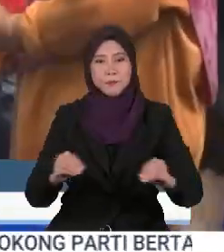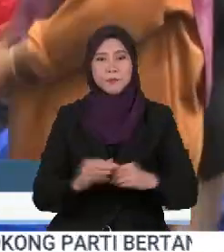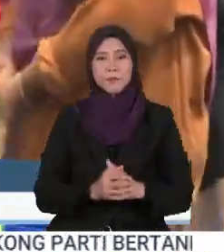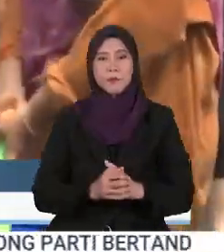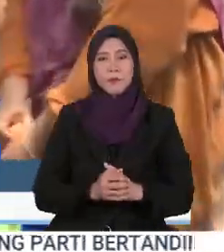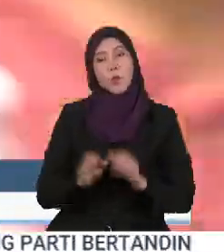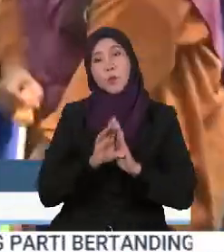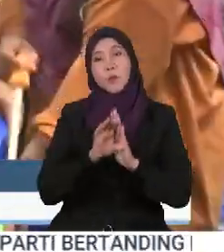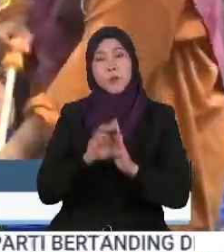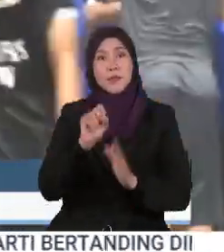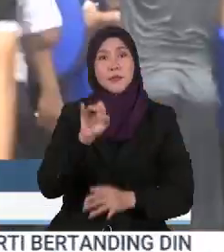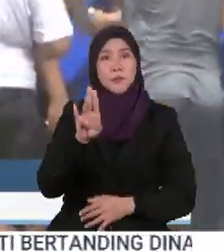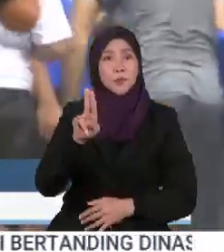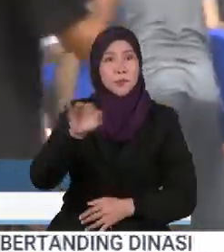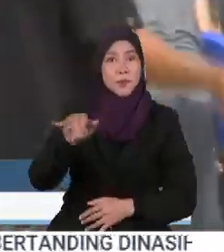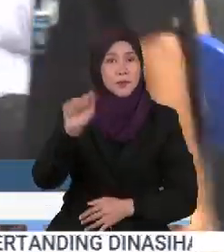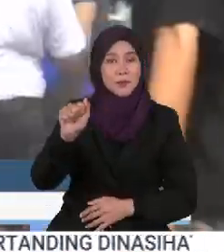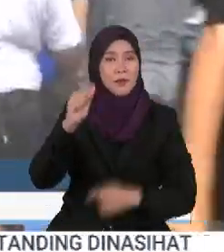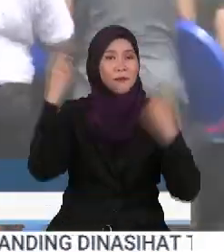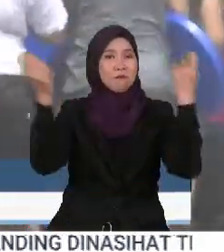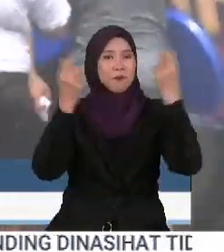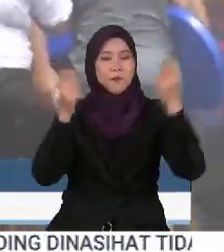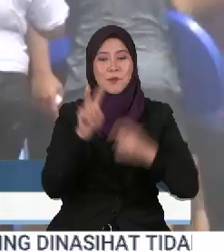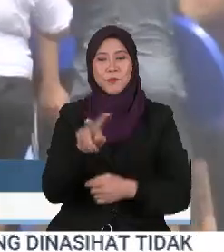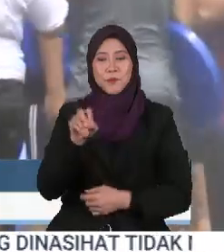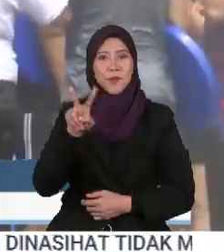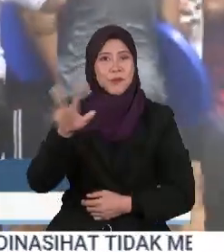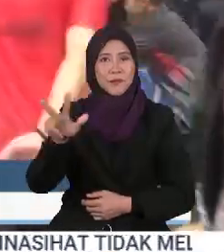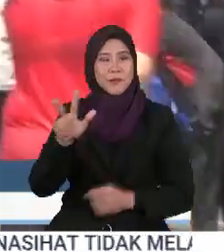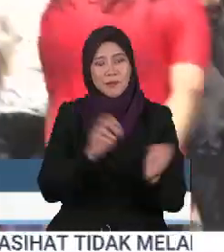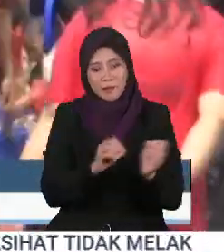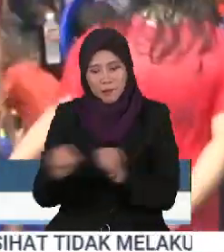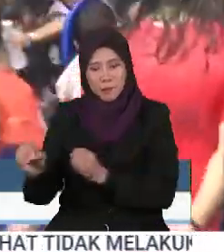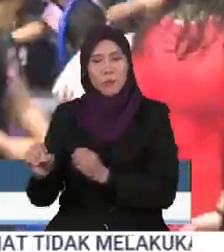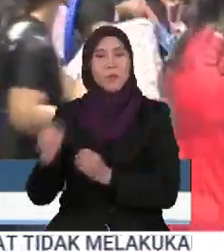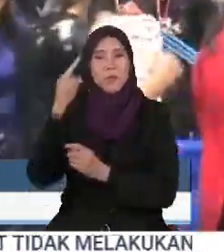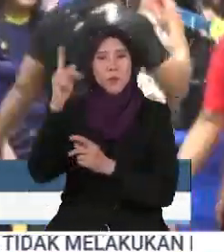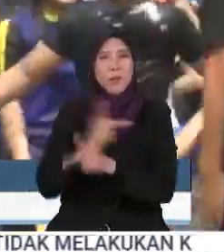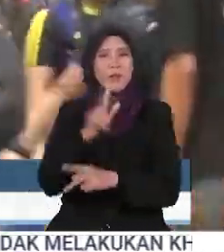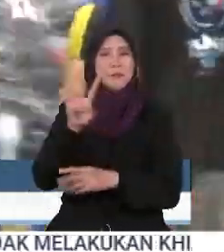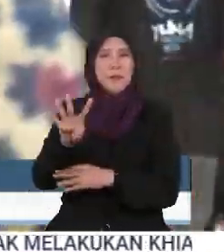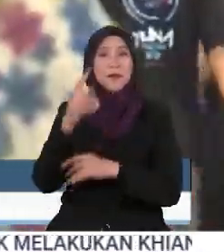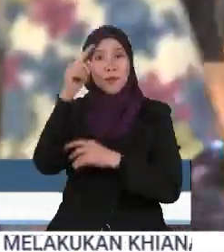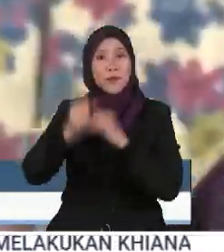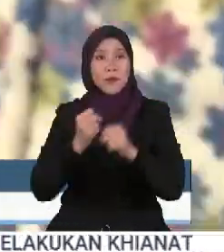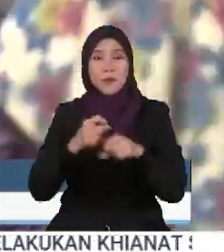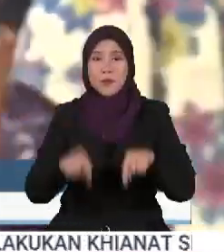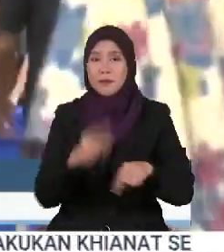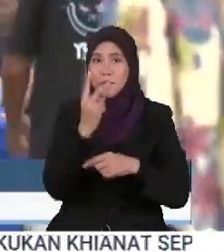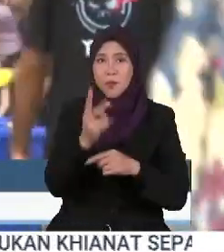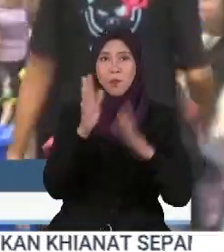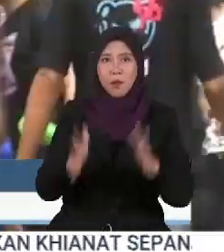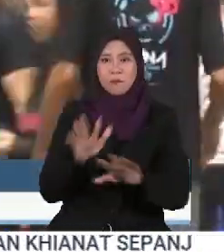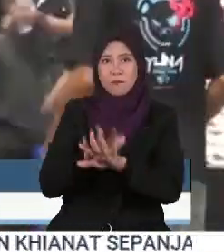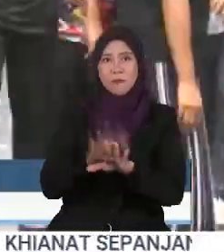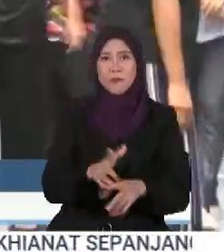Beliau mengambil contoh Sibujaya Water Fiesta 2023 yang dianjurkan bagi kali keempat tahun ini menyaksikan orang